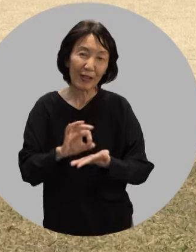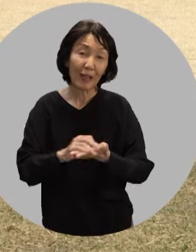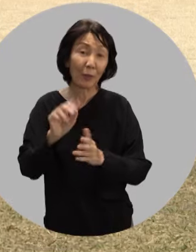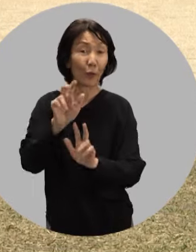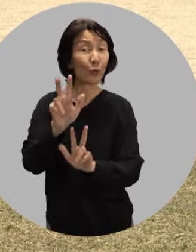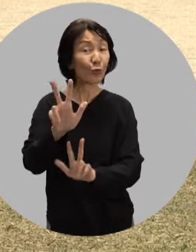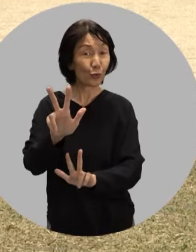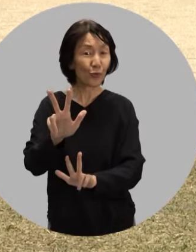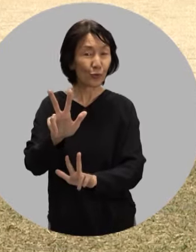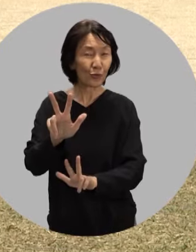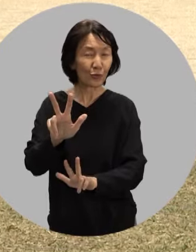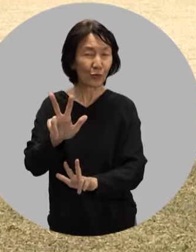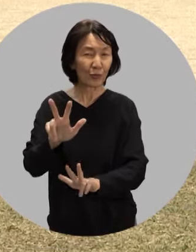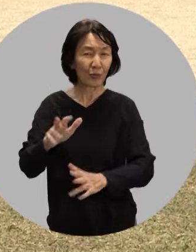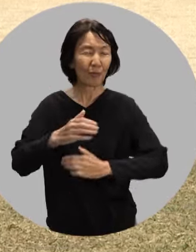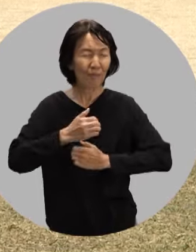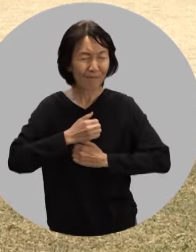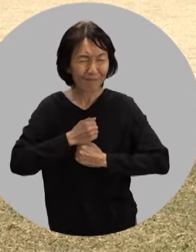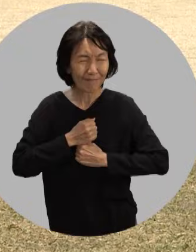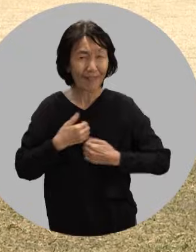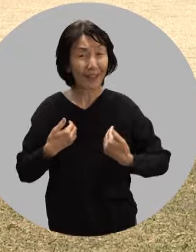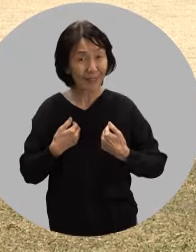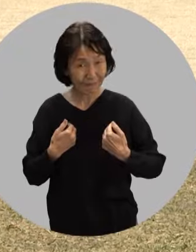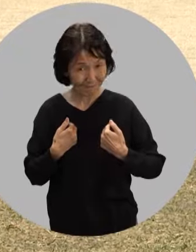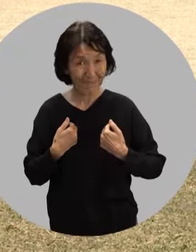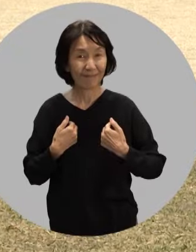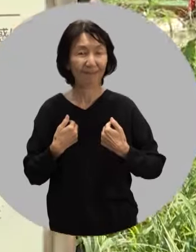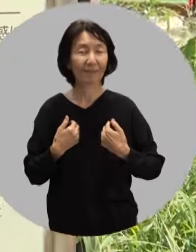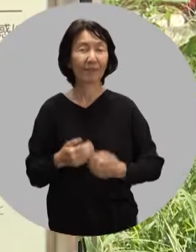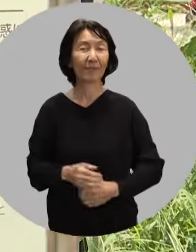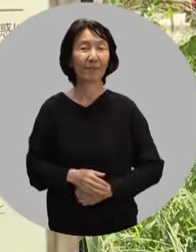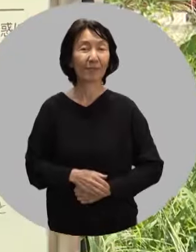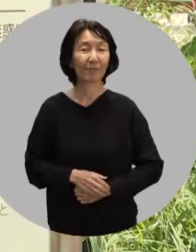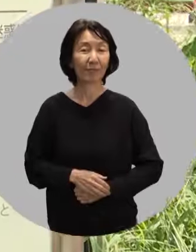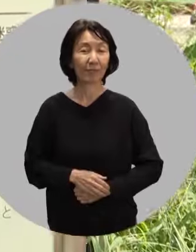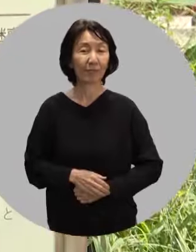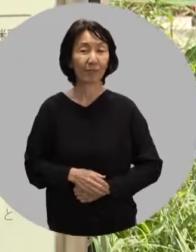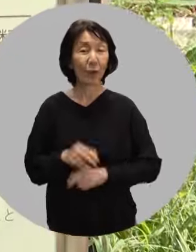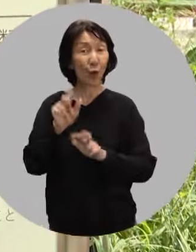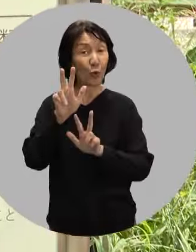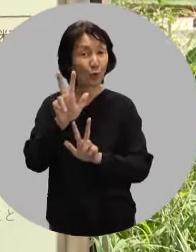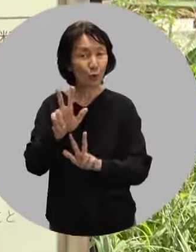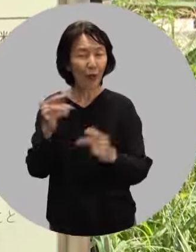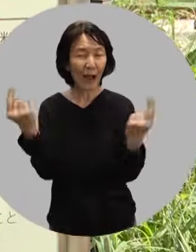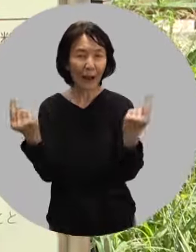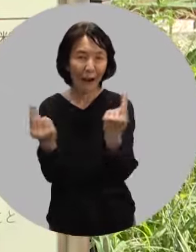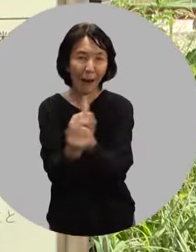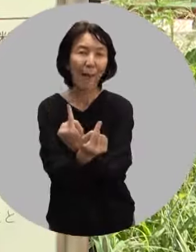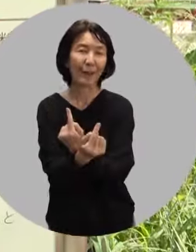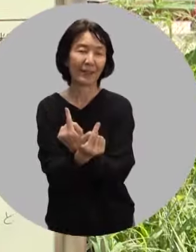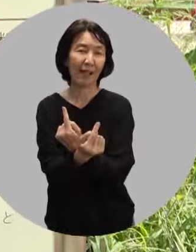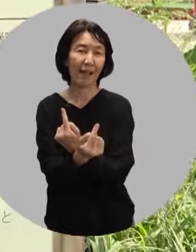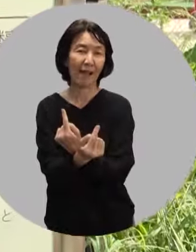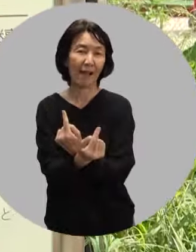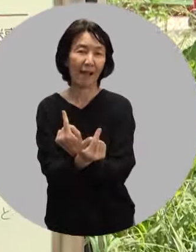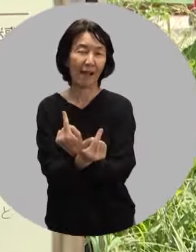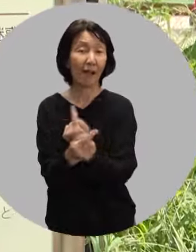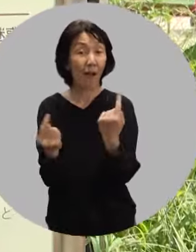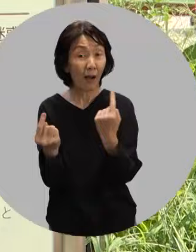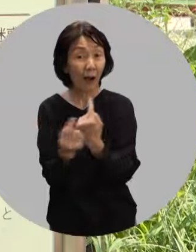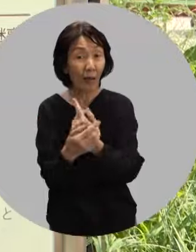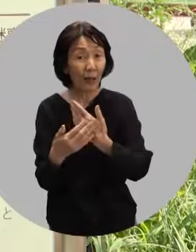ためのルールをみんなで守りたいですね。その公園利用のルールが新しくなりました